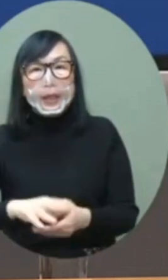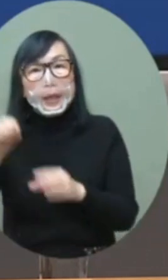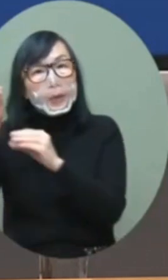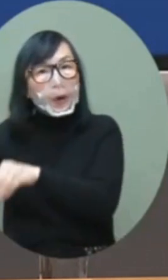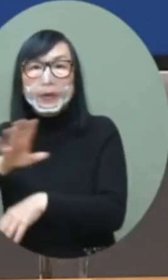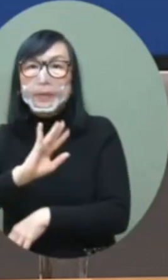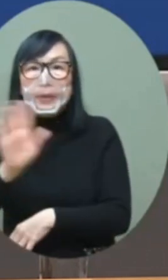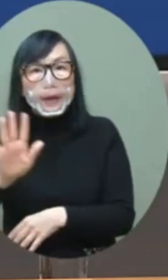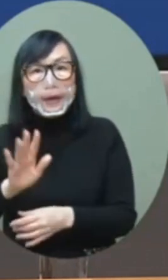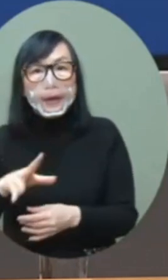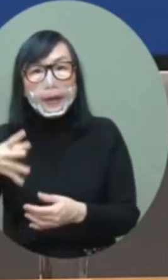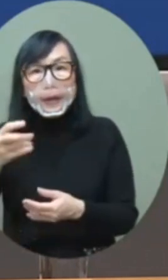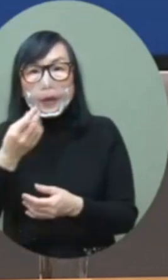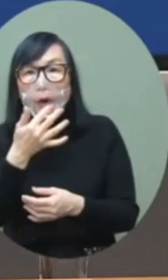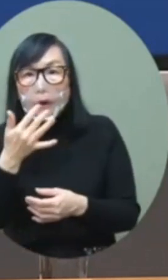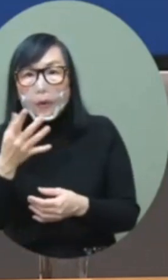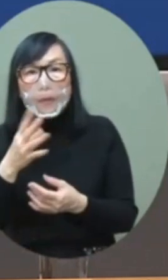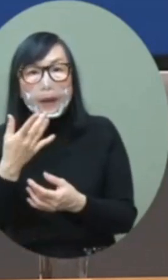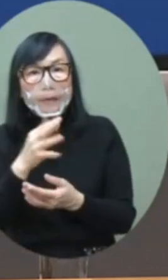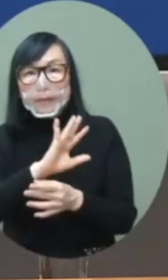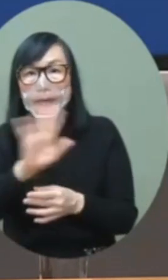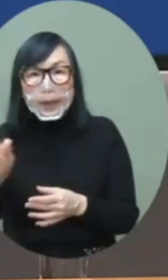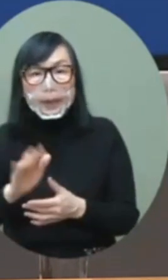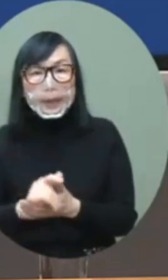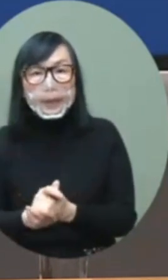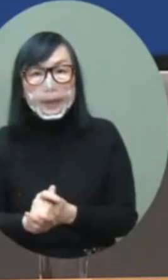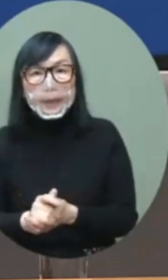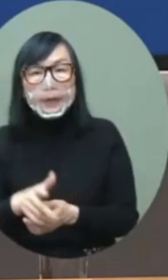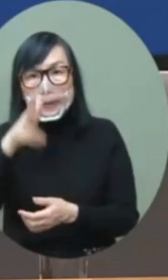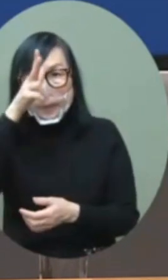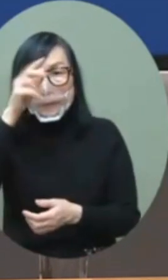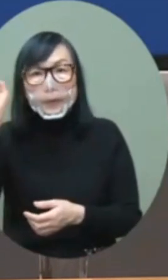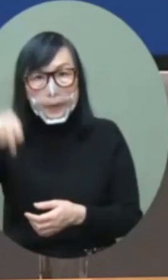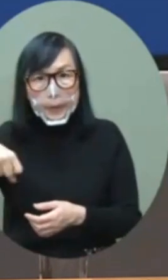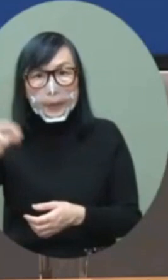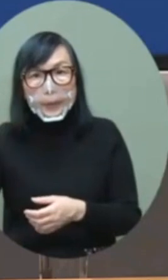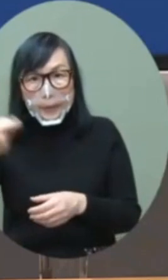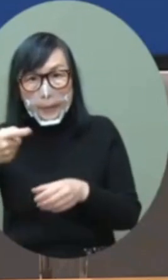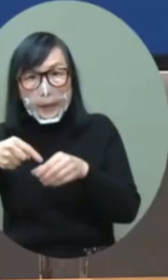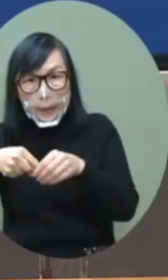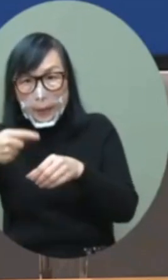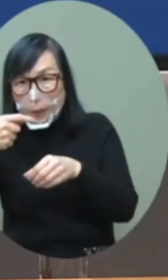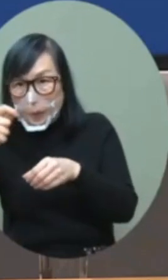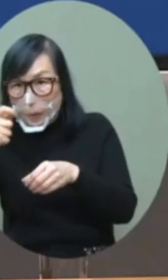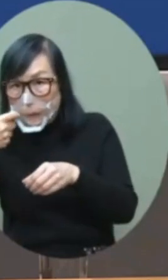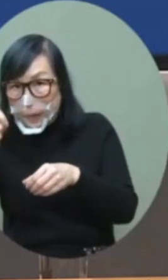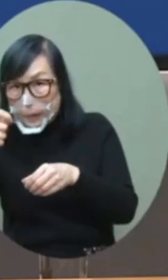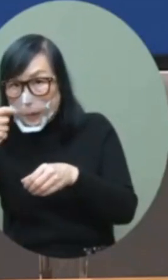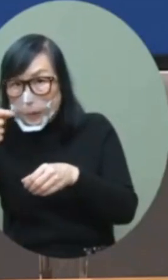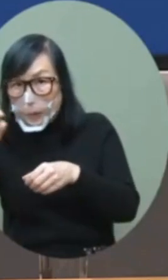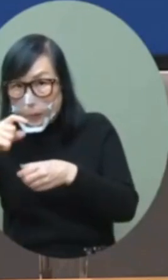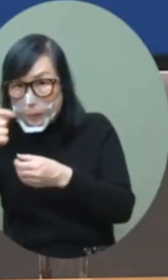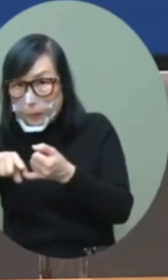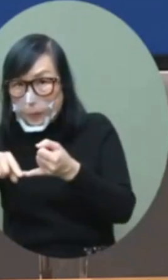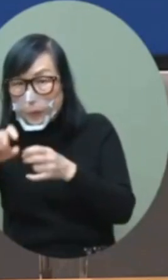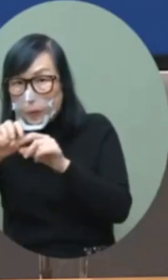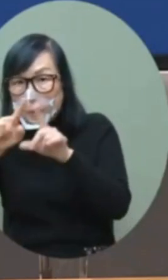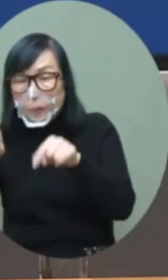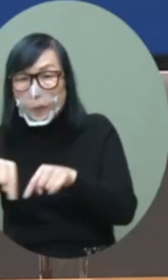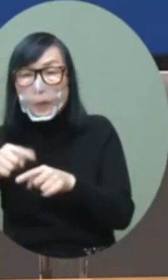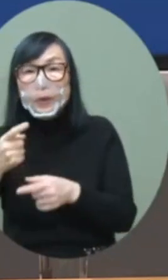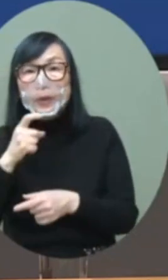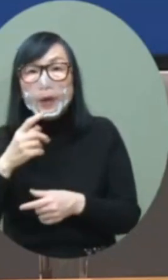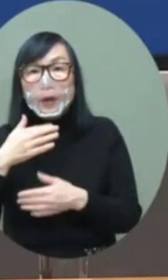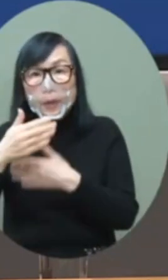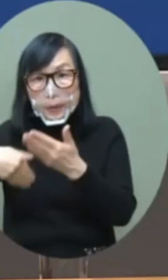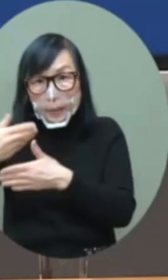又唔需要攞籌。咁政府亦都承認呢個快速檢測嘅結果嚇，亦都係會